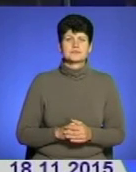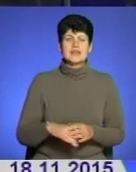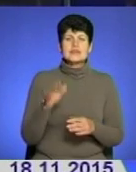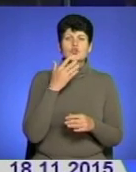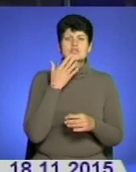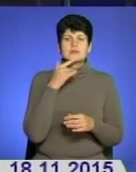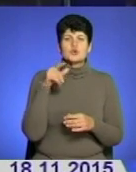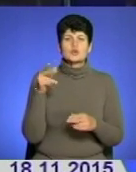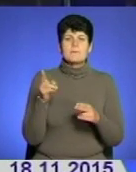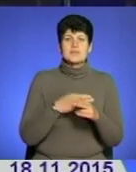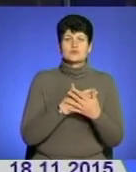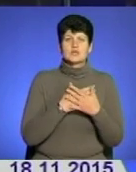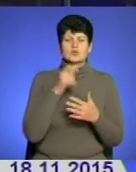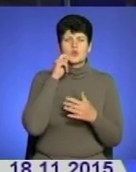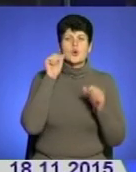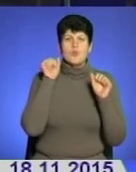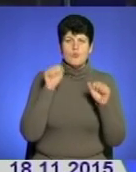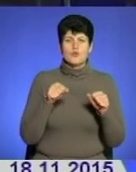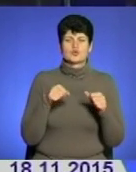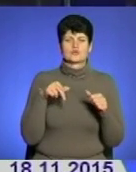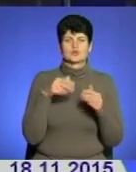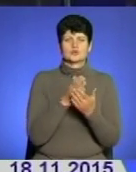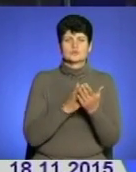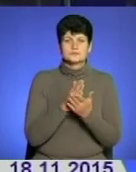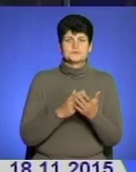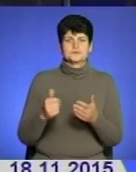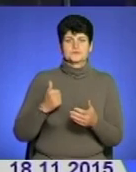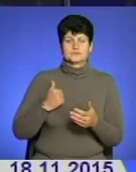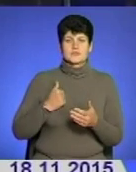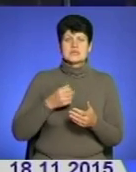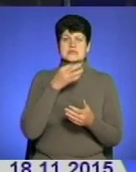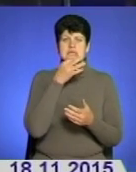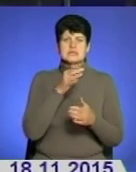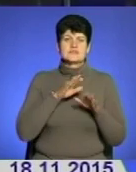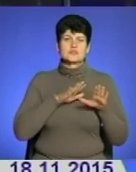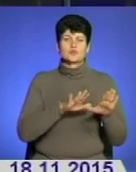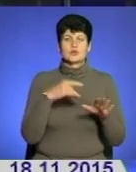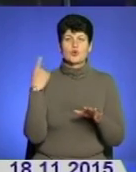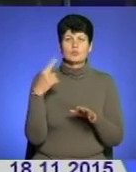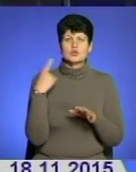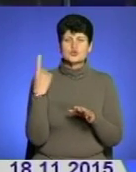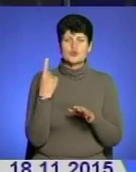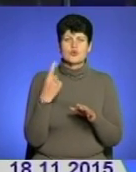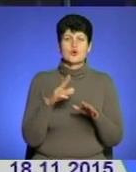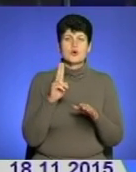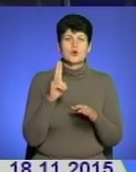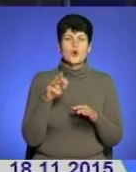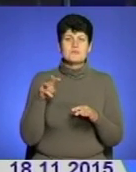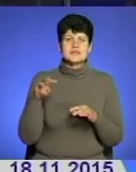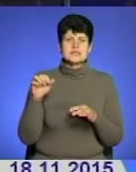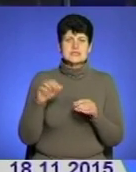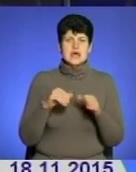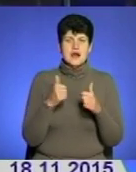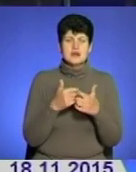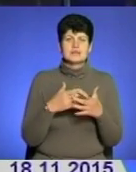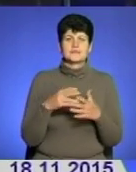Іноземці та люди без громадянства України можуть йти на контрактну службу до Збройних сил, повідомив заступник обласного військового комісара Олег Денисюк. Про ці та